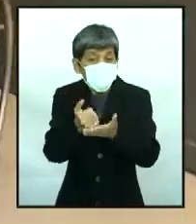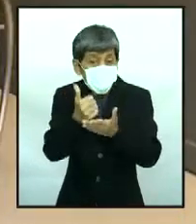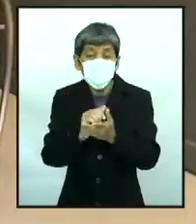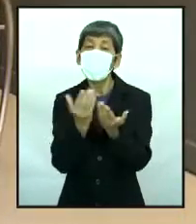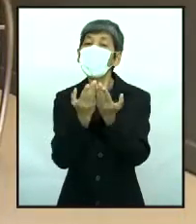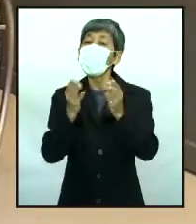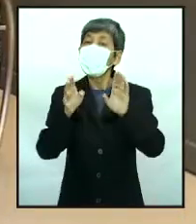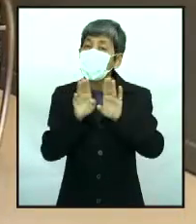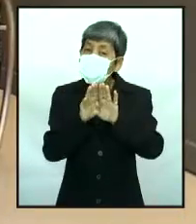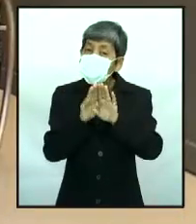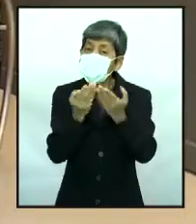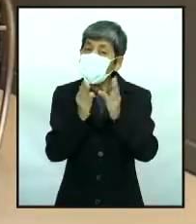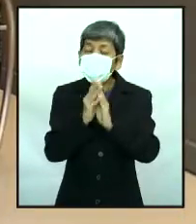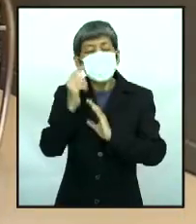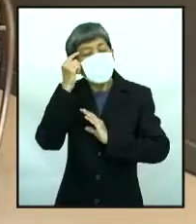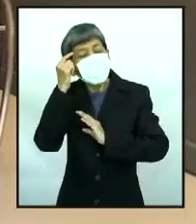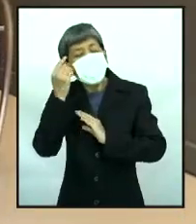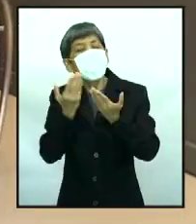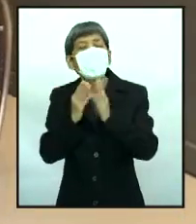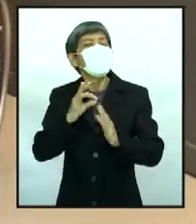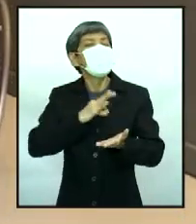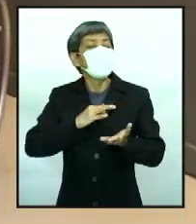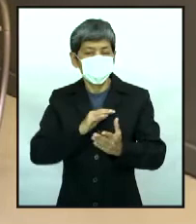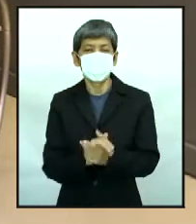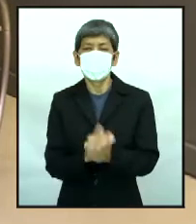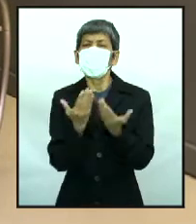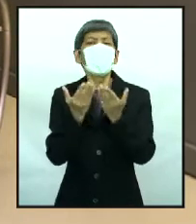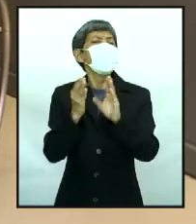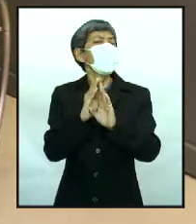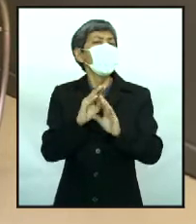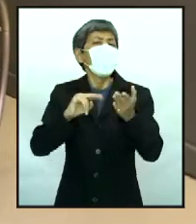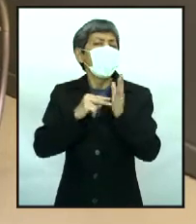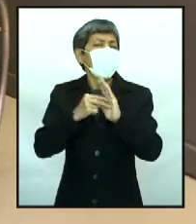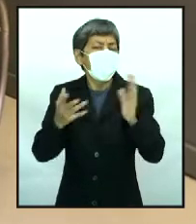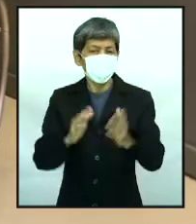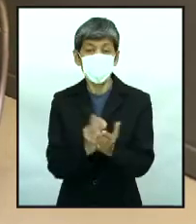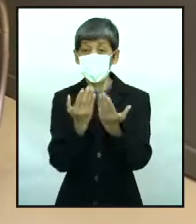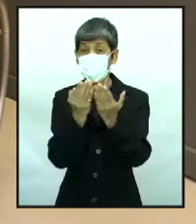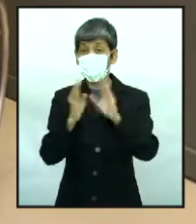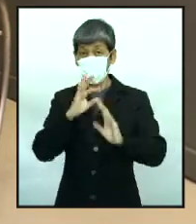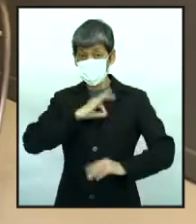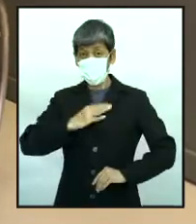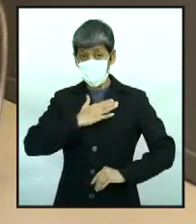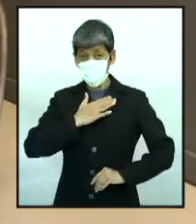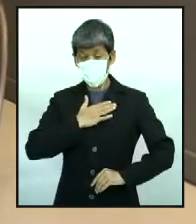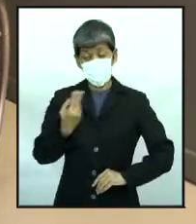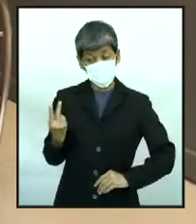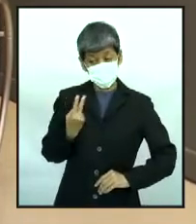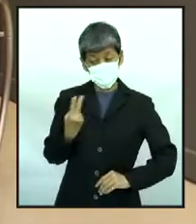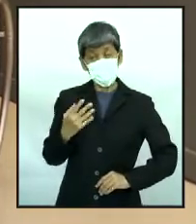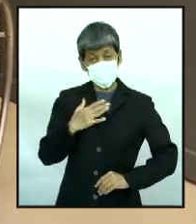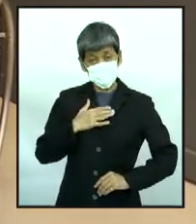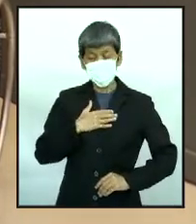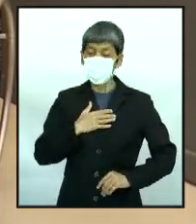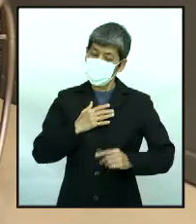ว่าครอบครัวค่ะในความคิดของคุณป้าในมุมมองของคุณป้าค่ะว่าเป็นยังไง ครอบครัวในมุมมองของเราสองคนคือการ